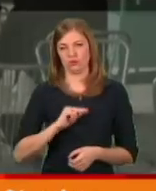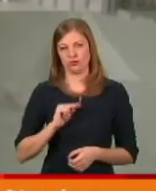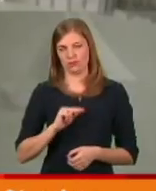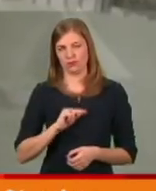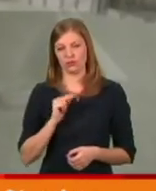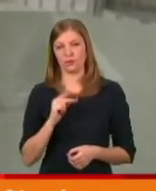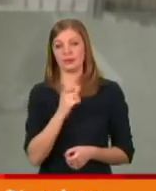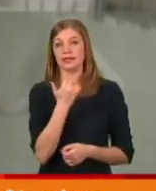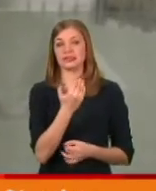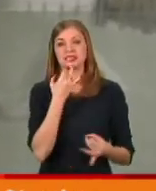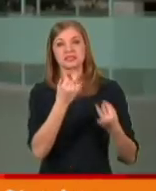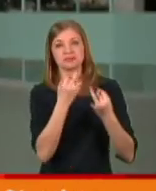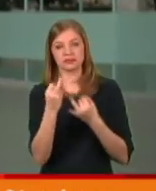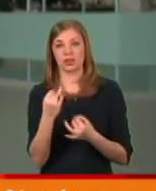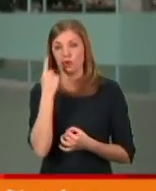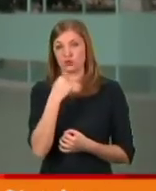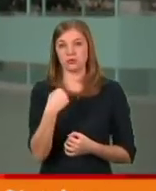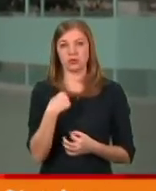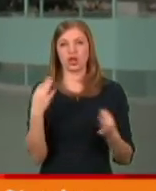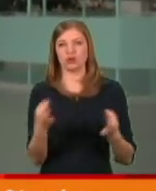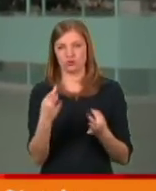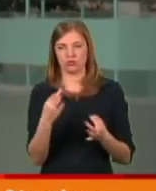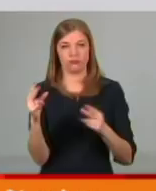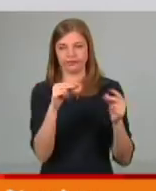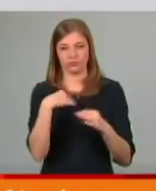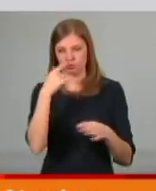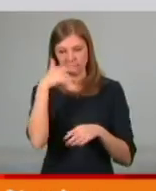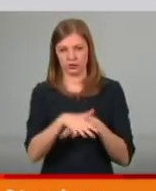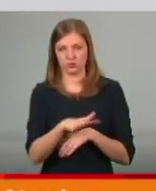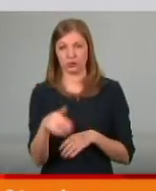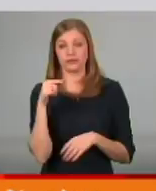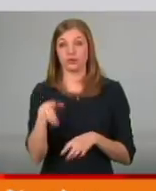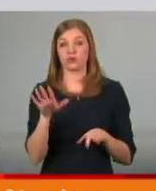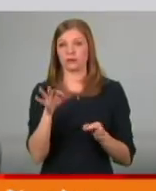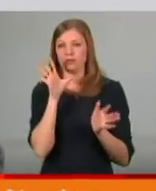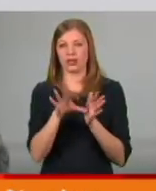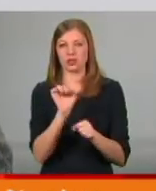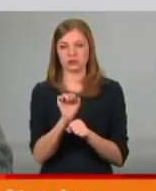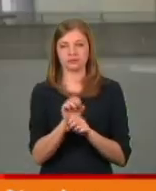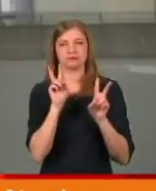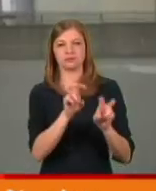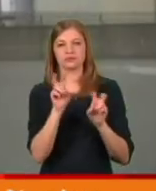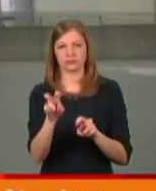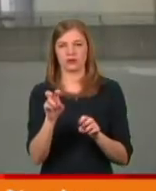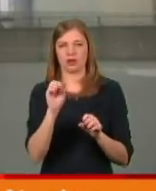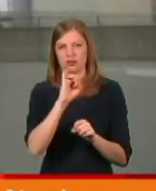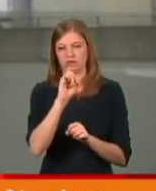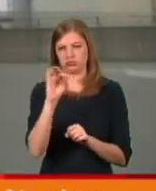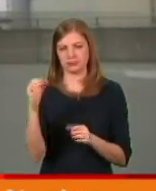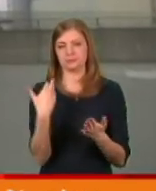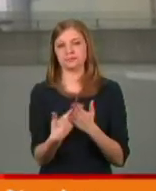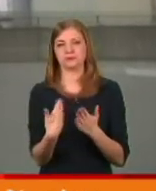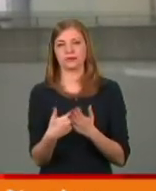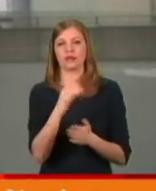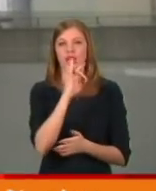роботу. З їхніх розмов особисто я нічого не зрозумів. Тут на електростанції багато речей прийнято називати абревіатурами.